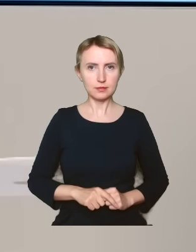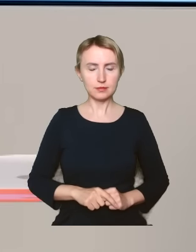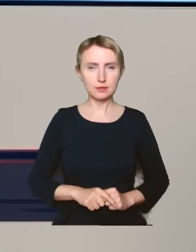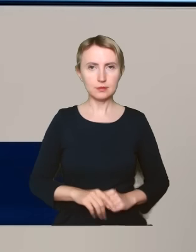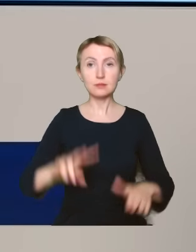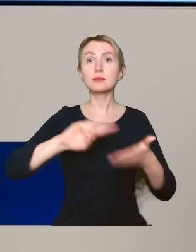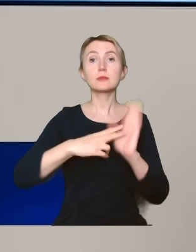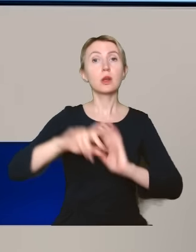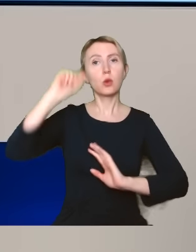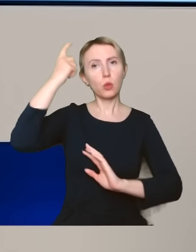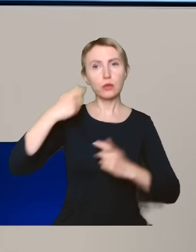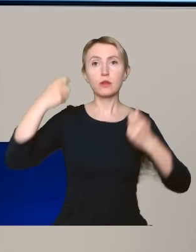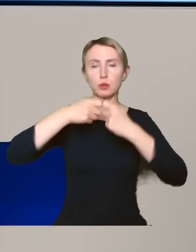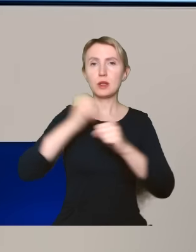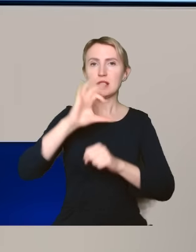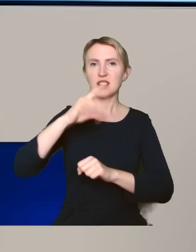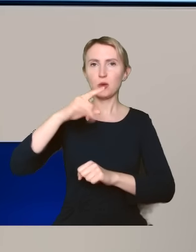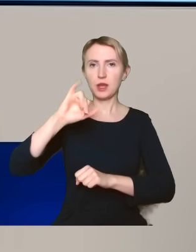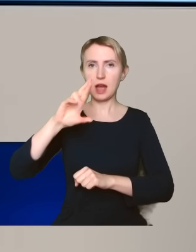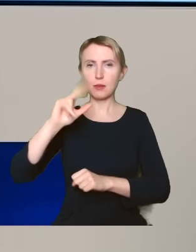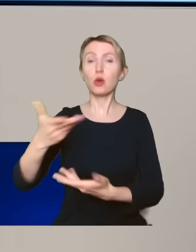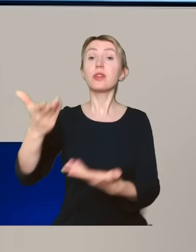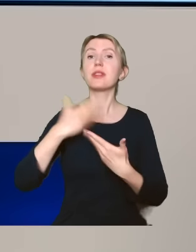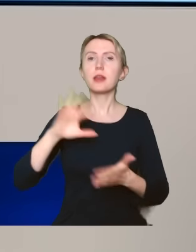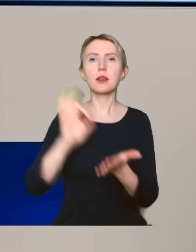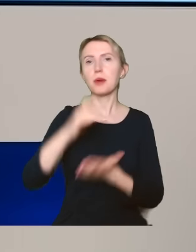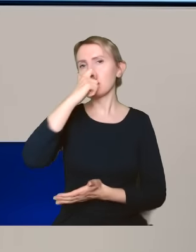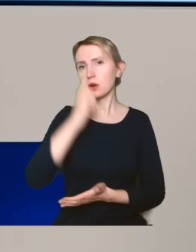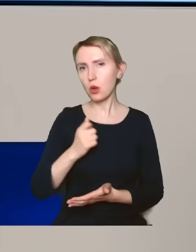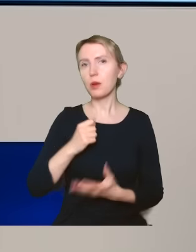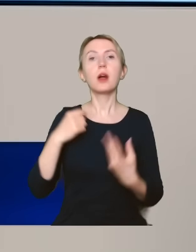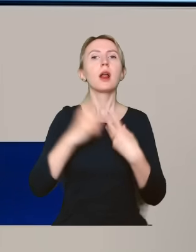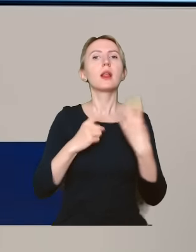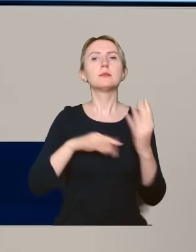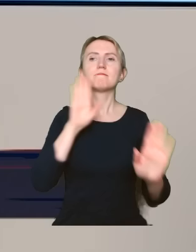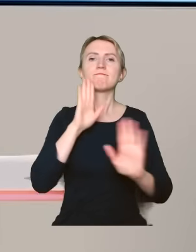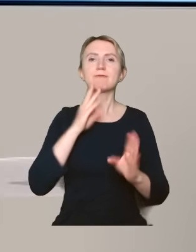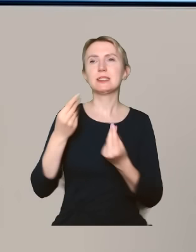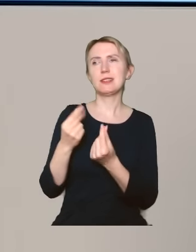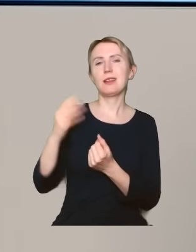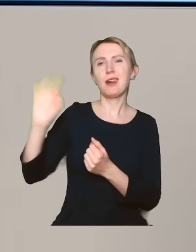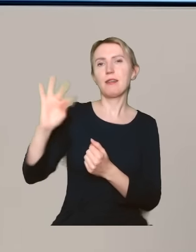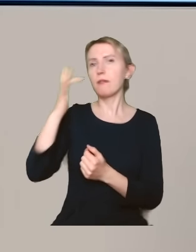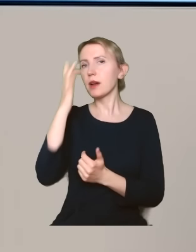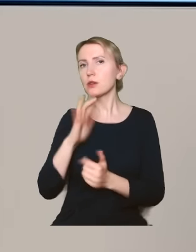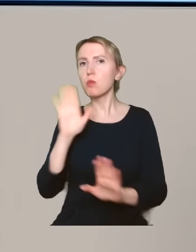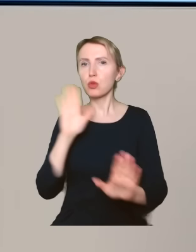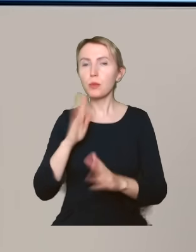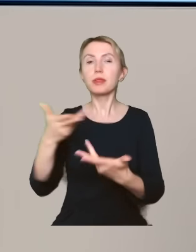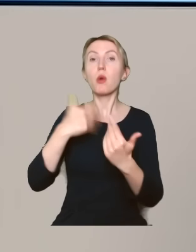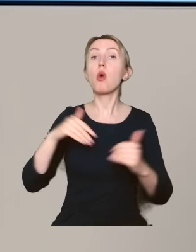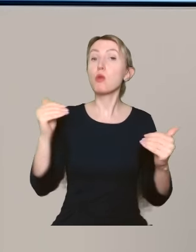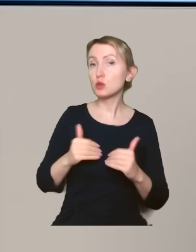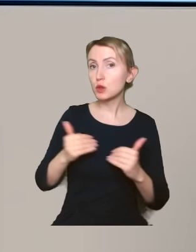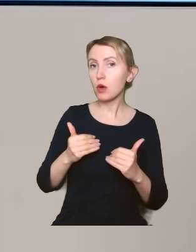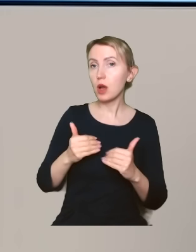Strategiczne partnerstwo Saudi Aramco, które oferuje nam ropę po parametrach zbliżonych do rosyjskiej, umożliwiło nam właśnie